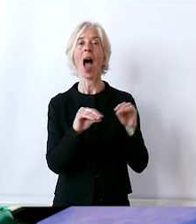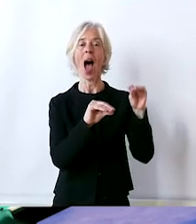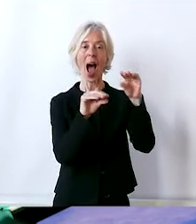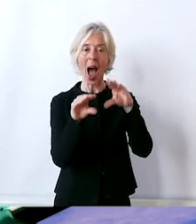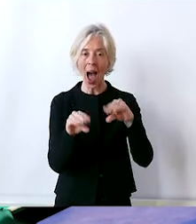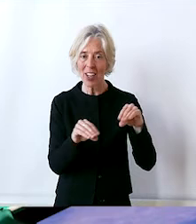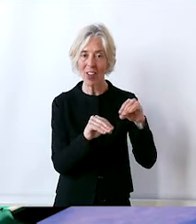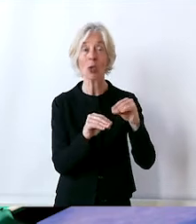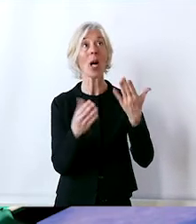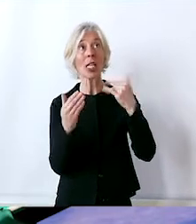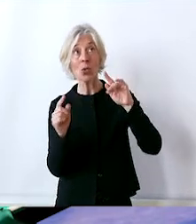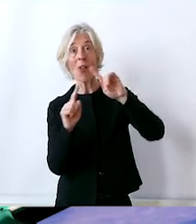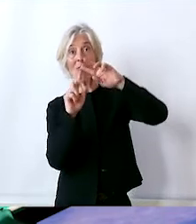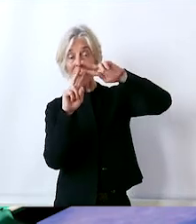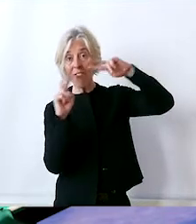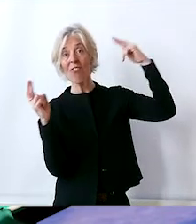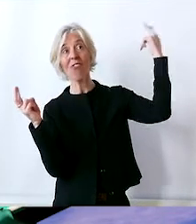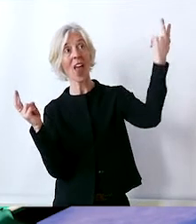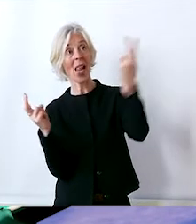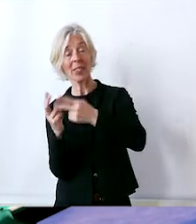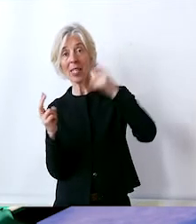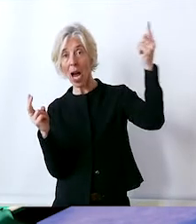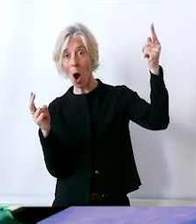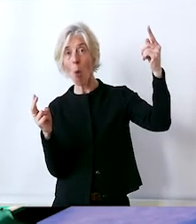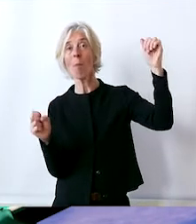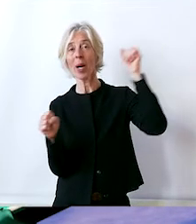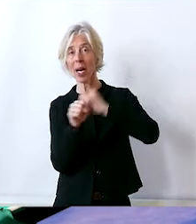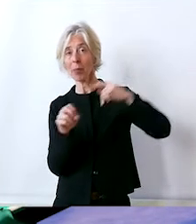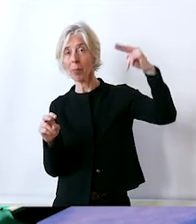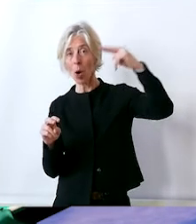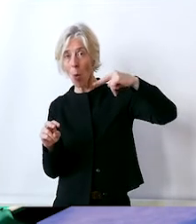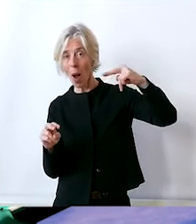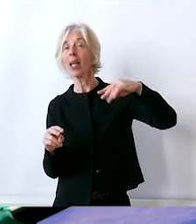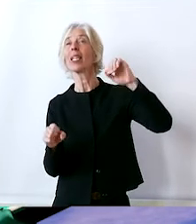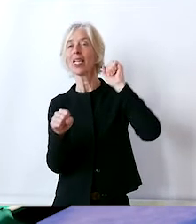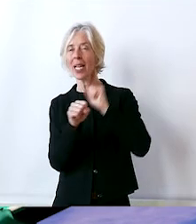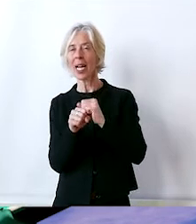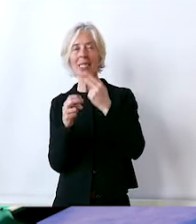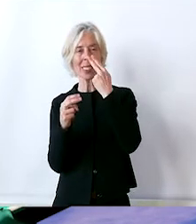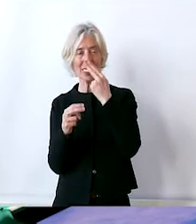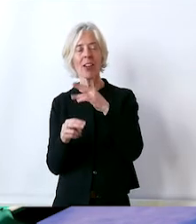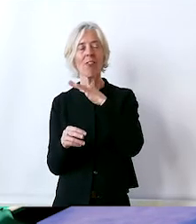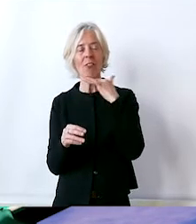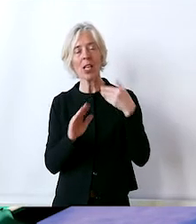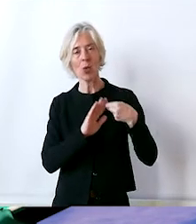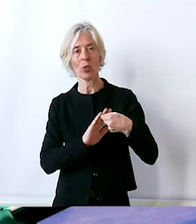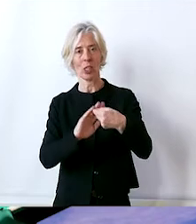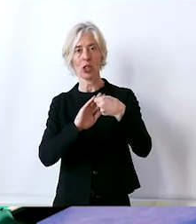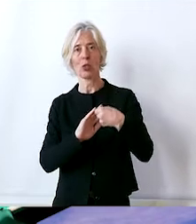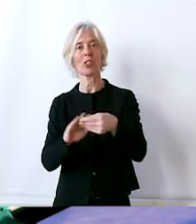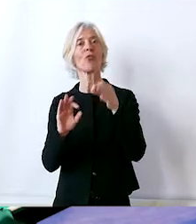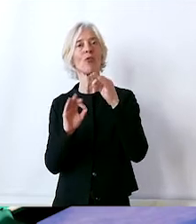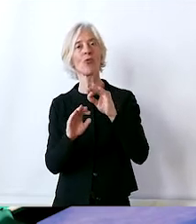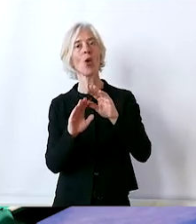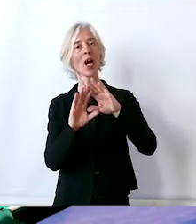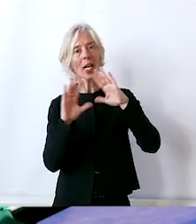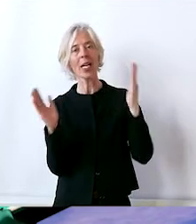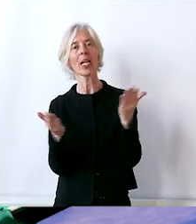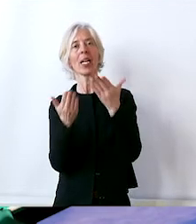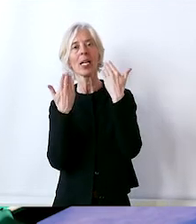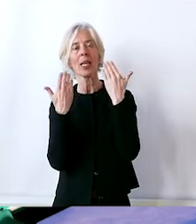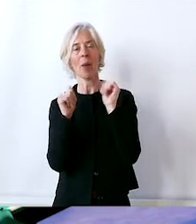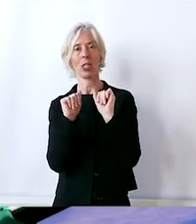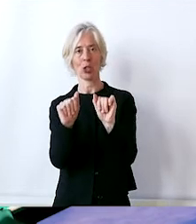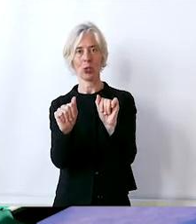aus dem Orbit, tragen sehr, sehr viel zum Klimaschutz und Umweltschutz dabei. Insofern lässt sich zusammenfassen, dass